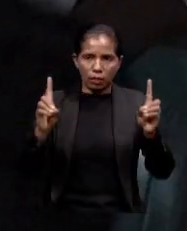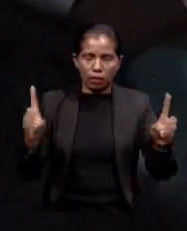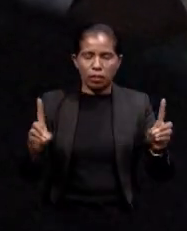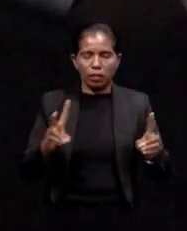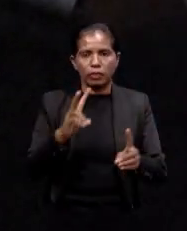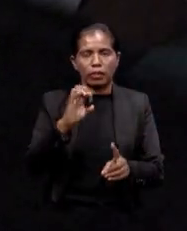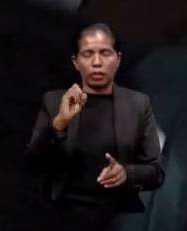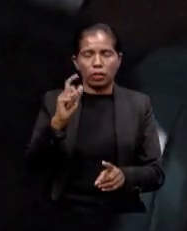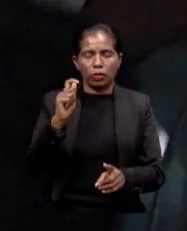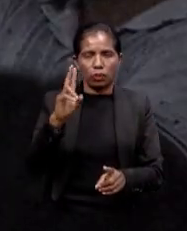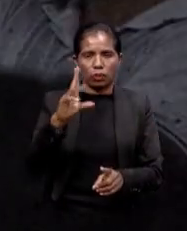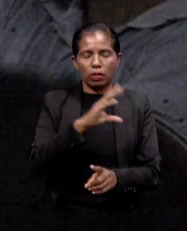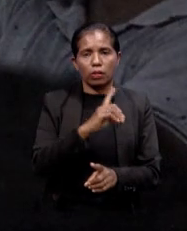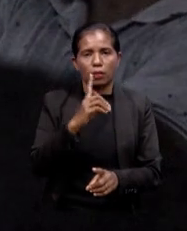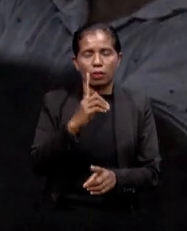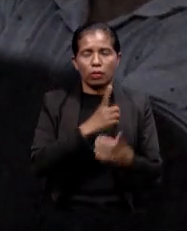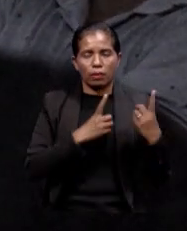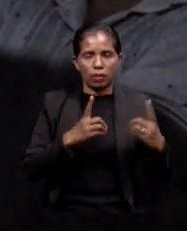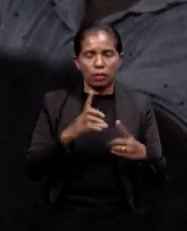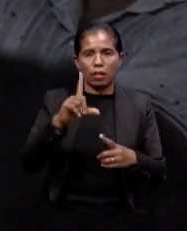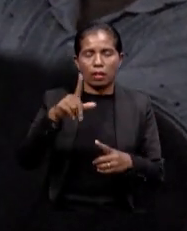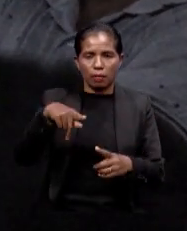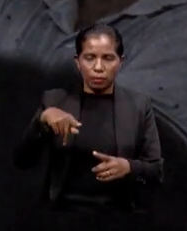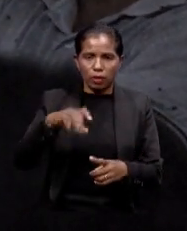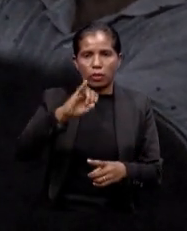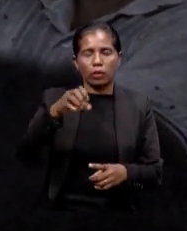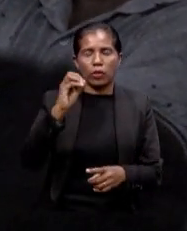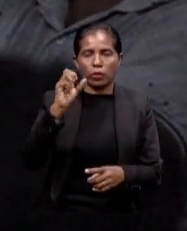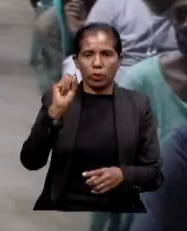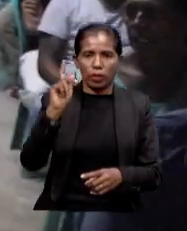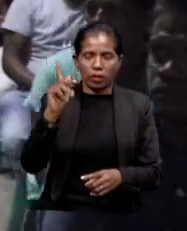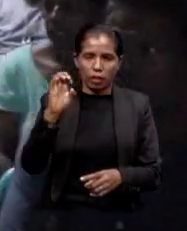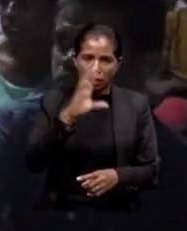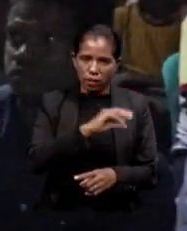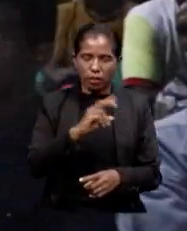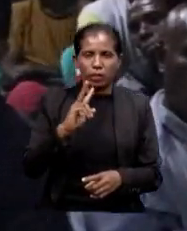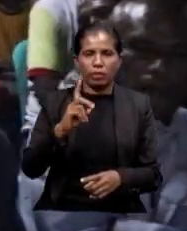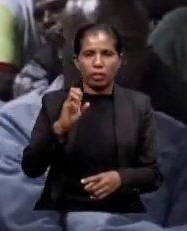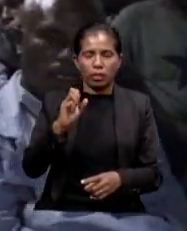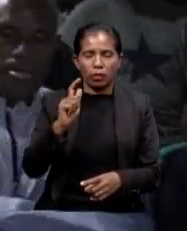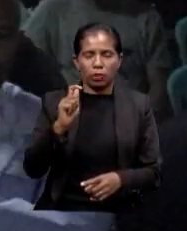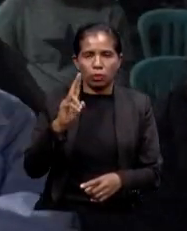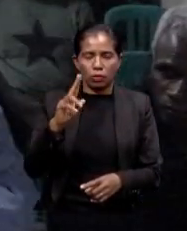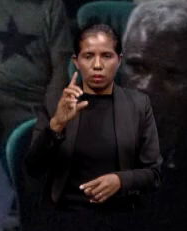Virtual, Dominau, LP, Zoter, Hakmatek, Vertudi,